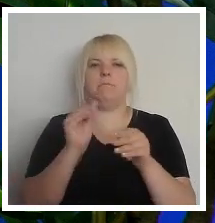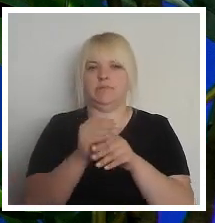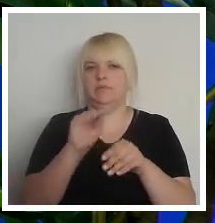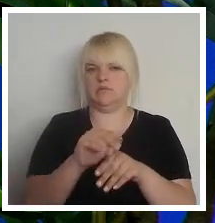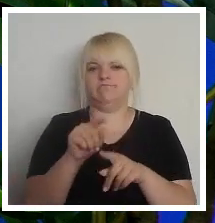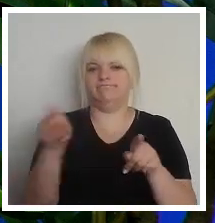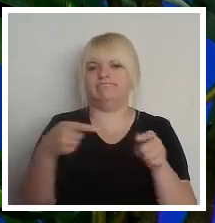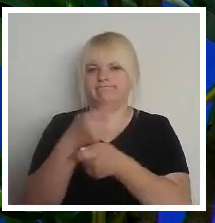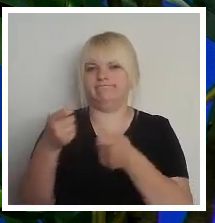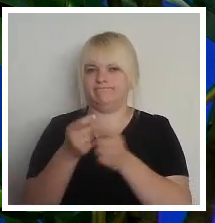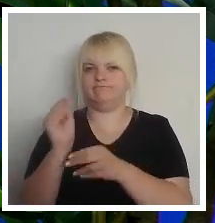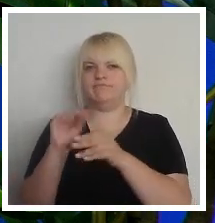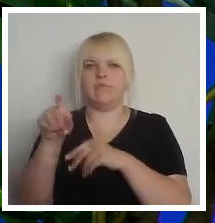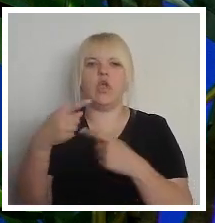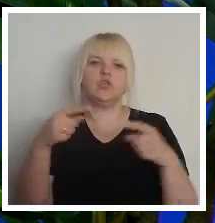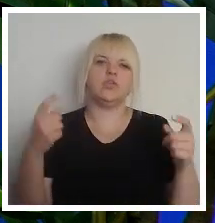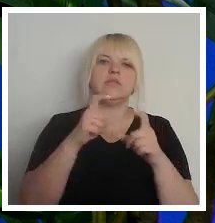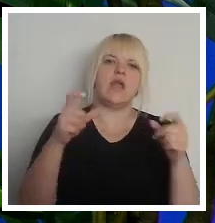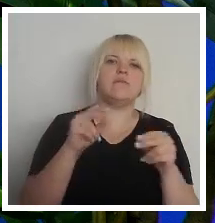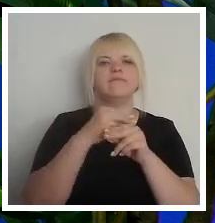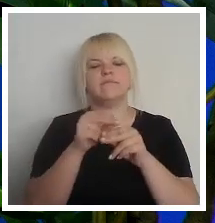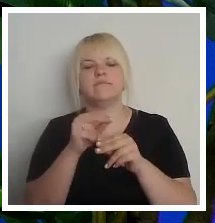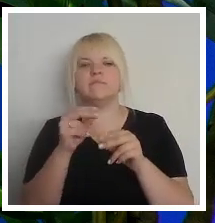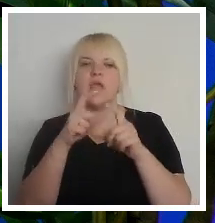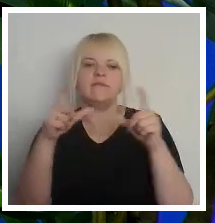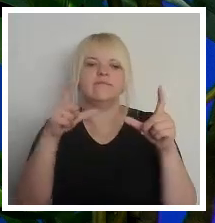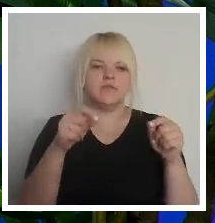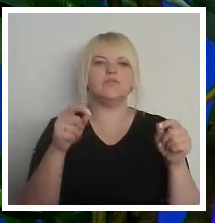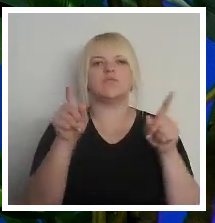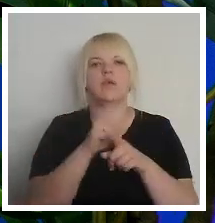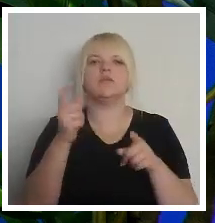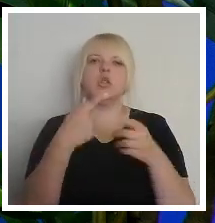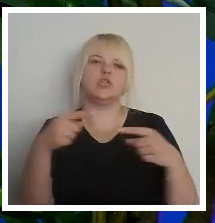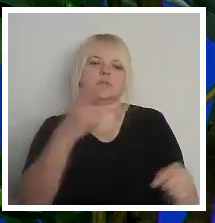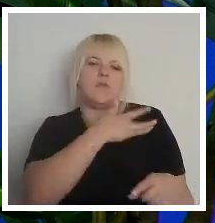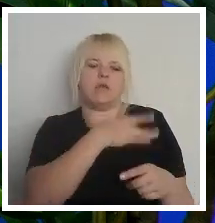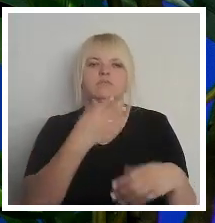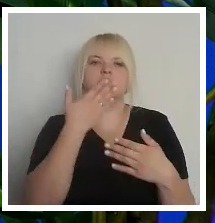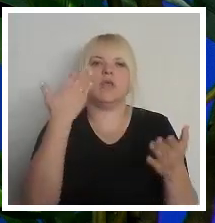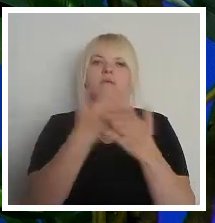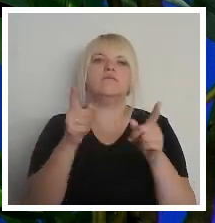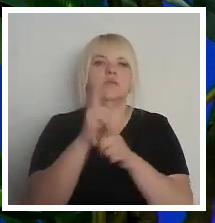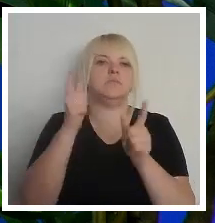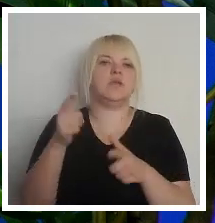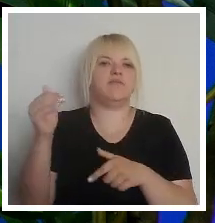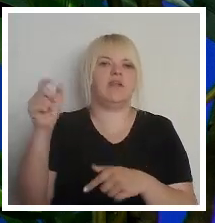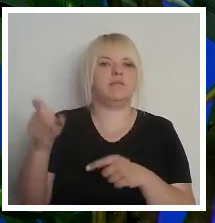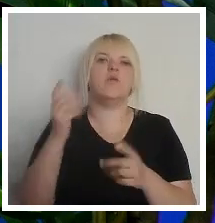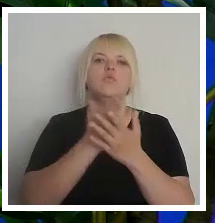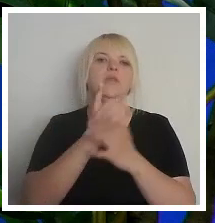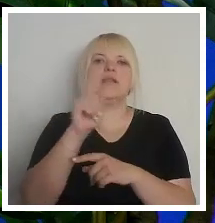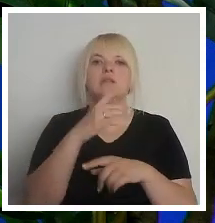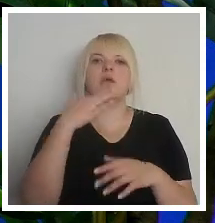un dažādu servisu vai produktu padošanu zāru. Un pilnībā piekrīt arī Filipam, kad ir ļoti daudz lietas, kur mēs pavisam noteikti